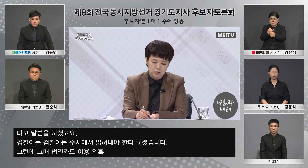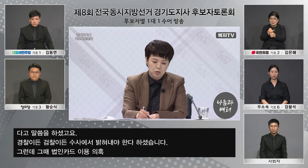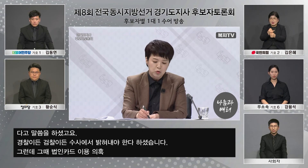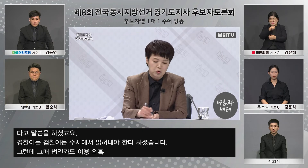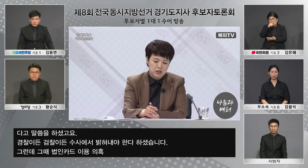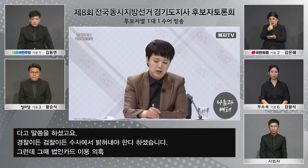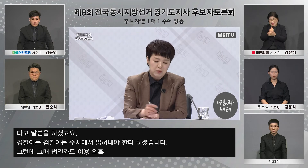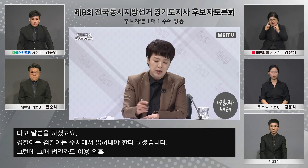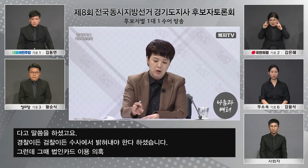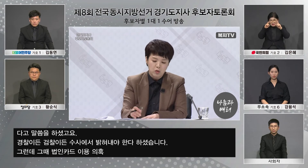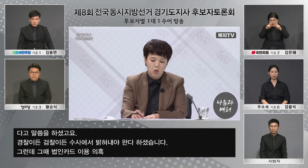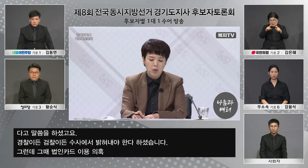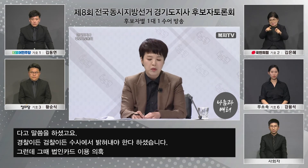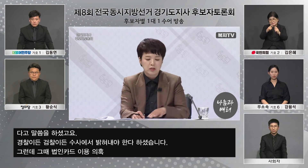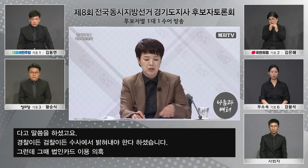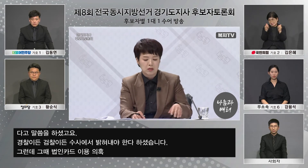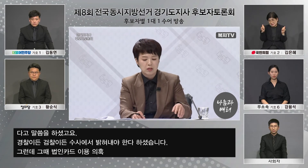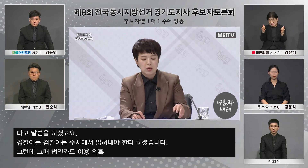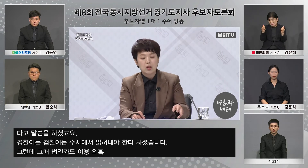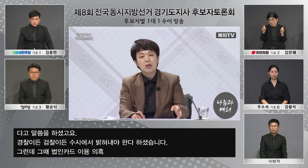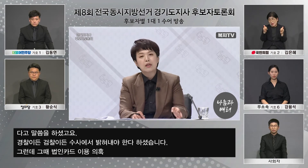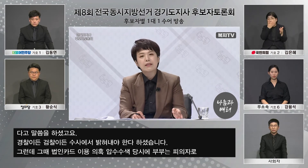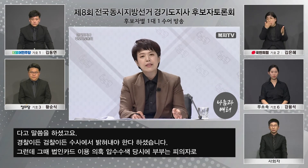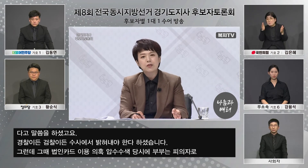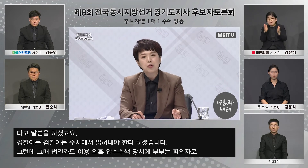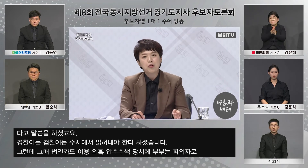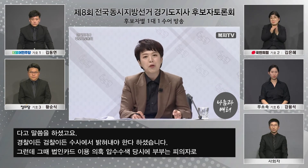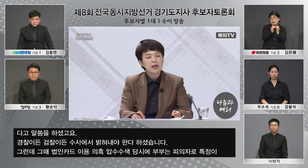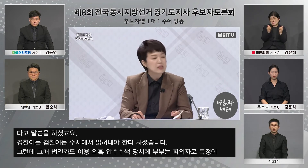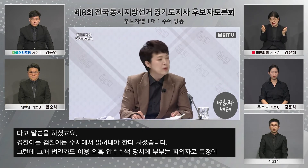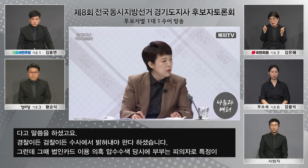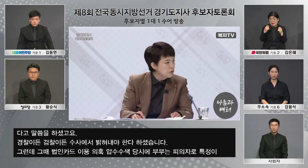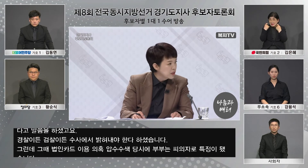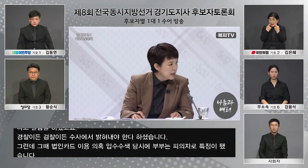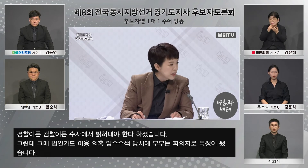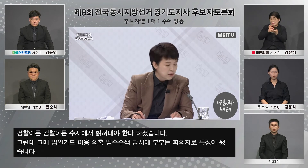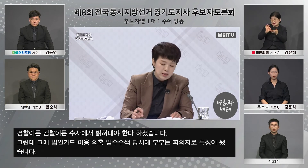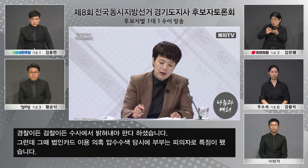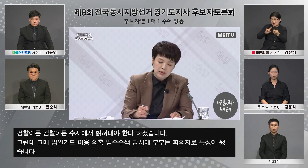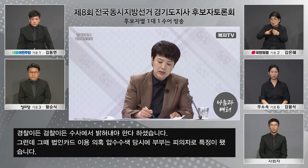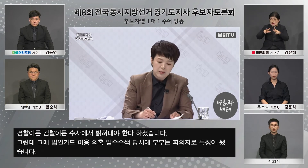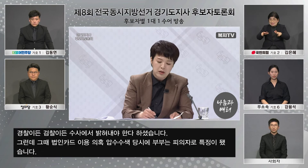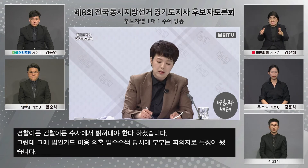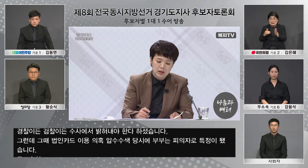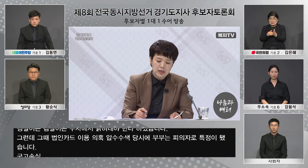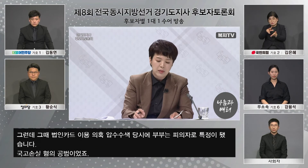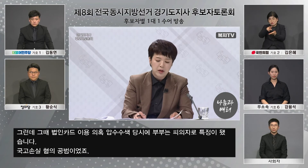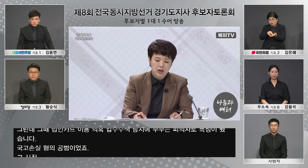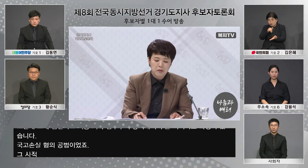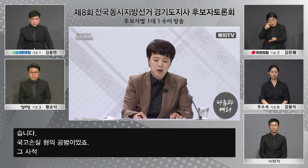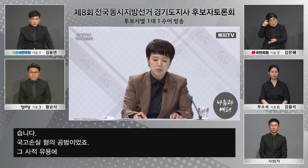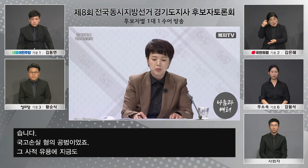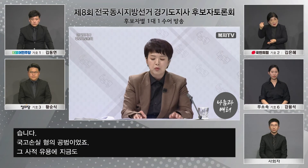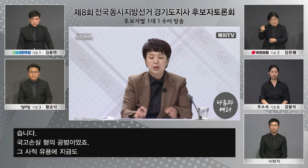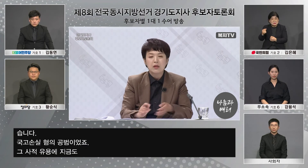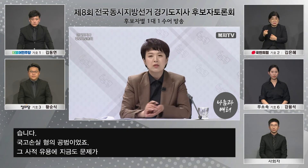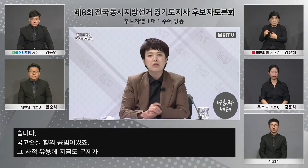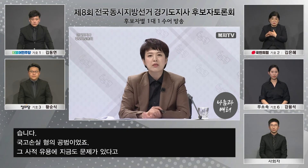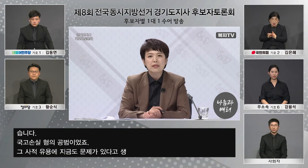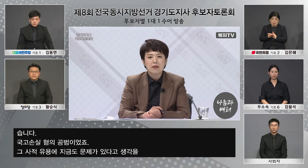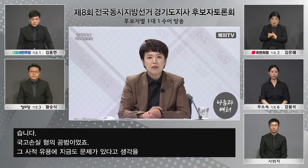됐습니다. 국고손실 혐의의 공범이었죠. 그 사적 유용에 지금도 문제가 있다고 생각하신다면 이재명, 김혜경